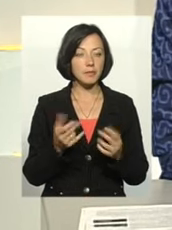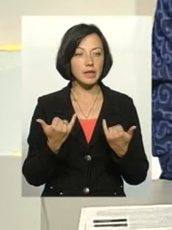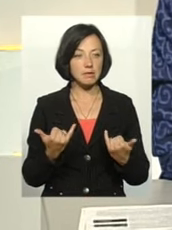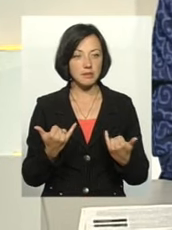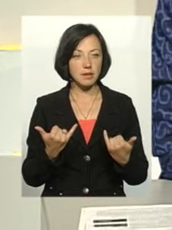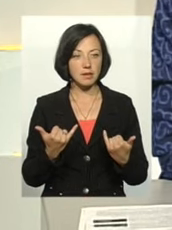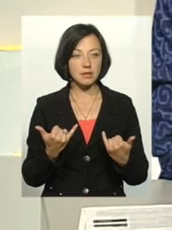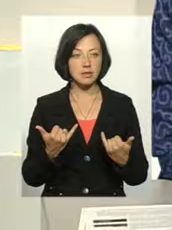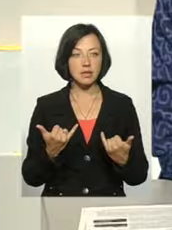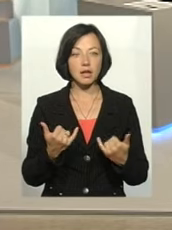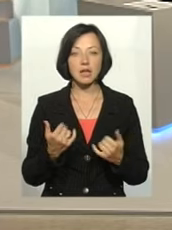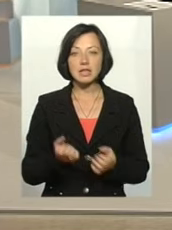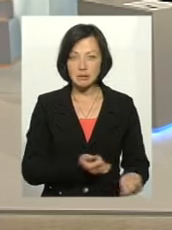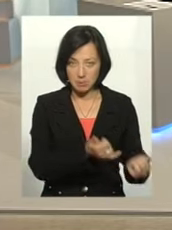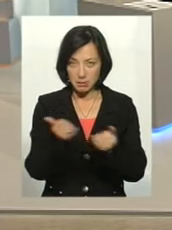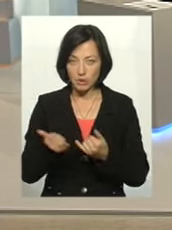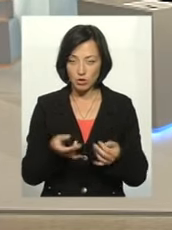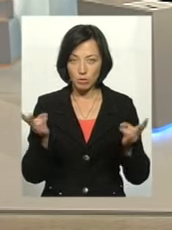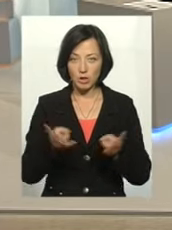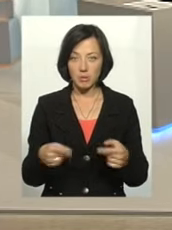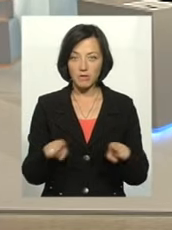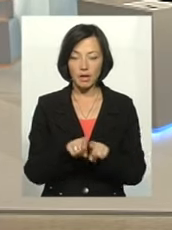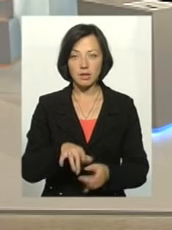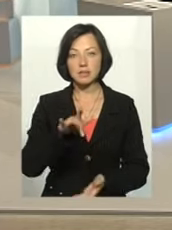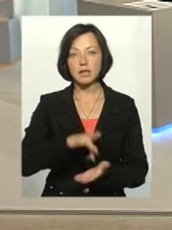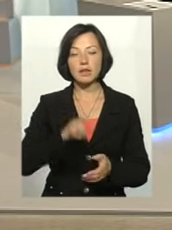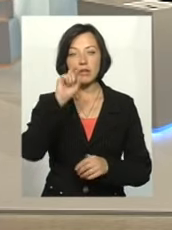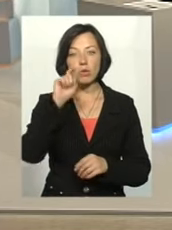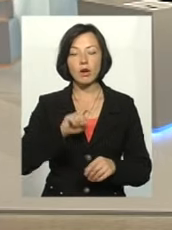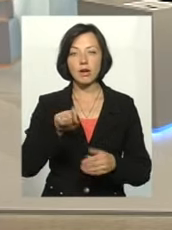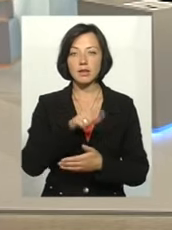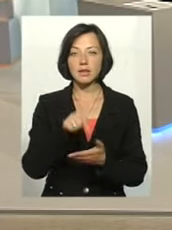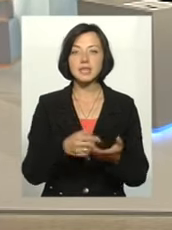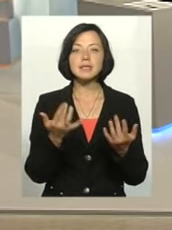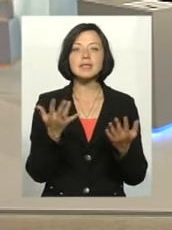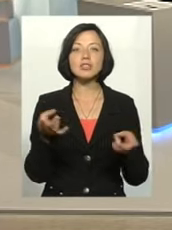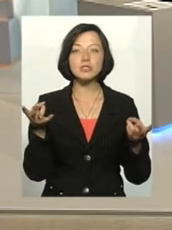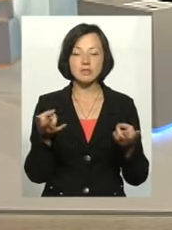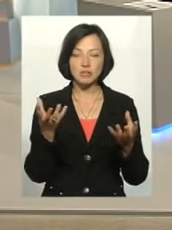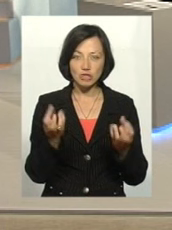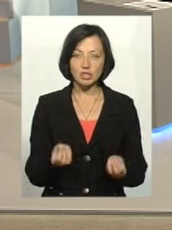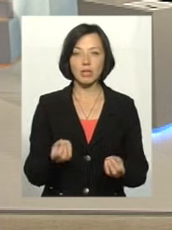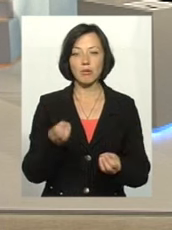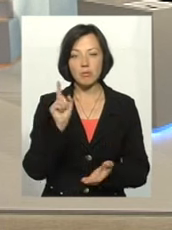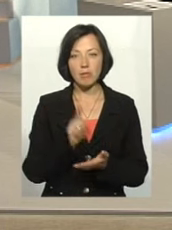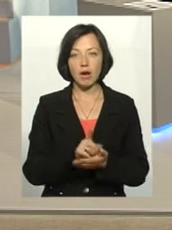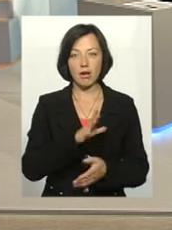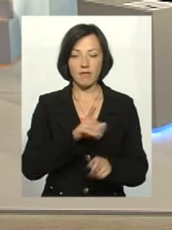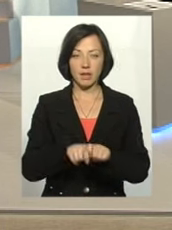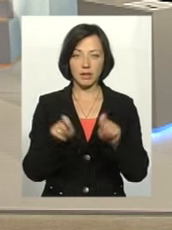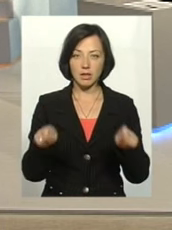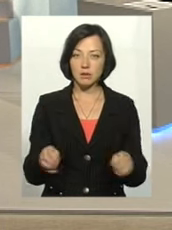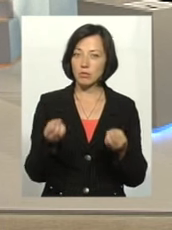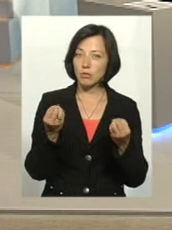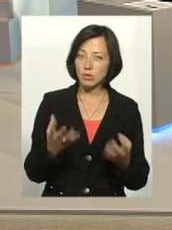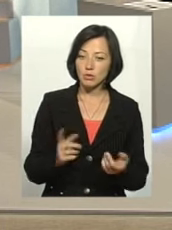зараз забезпечена потреба у таких центрах в Україні? Скільки їх ще, на вашу думку, має відкритися? Або ж